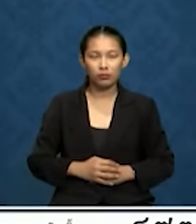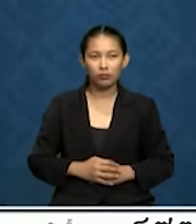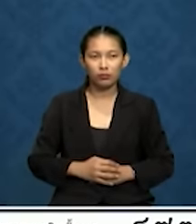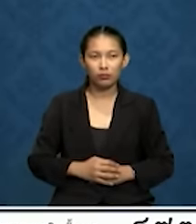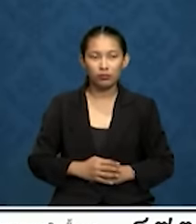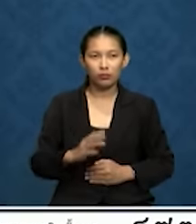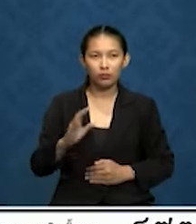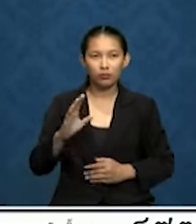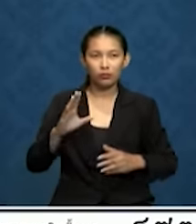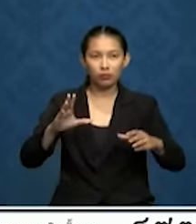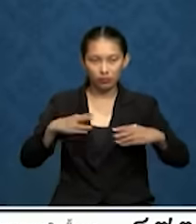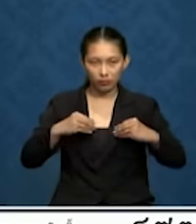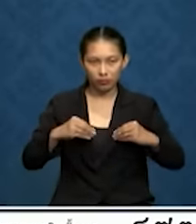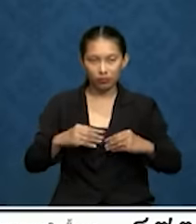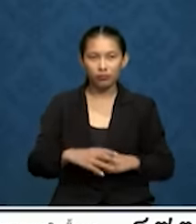์เห็นชอบครับ